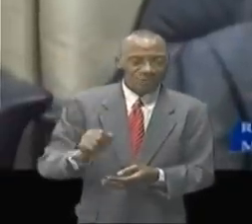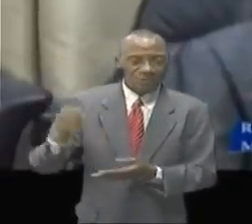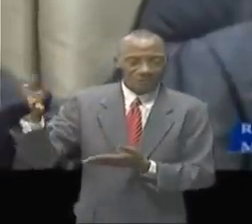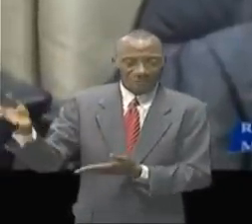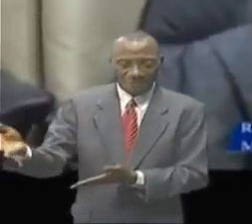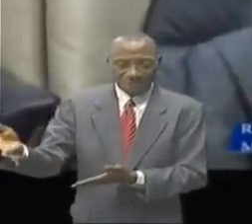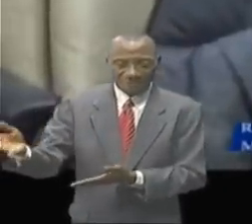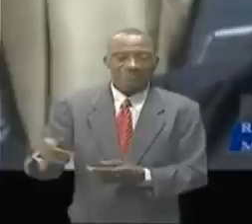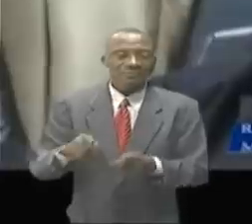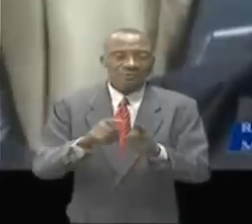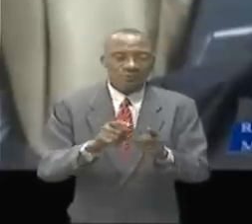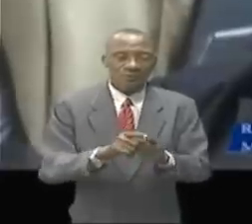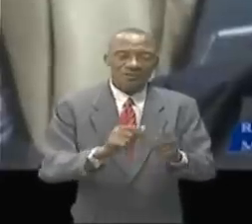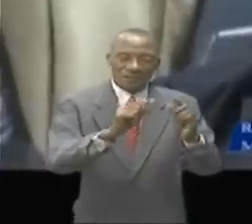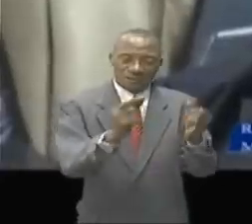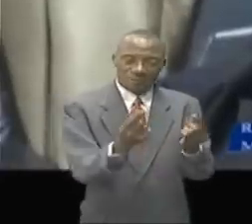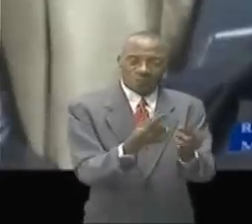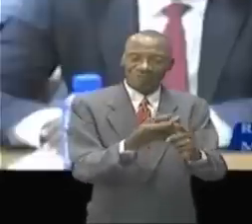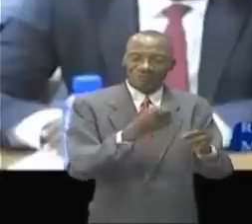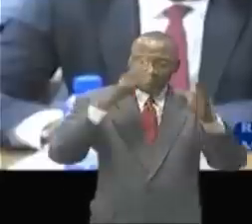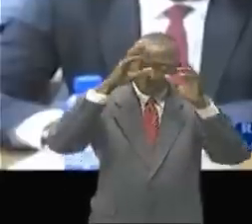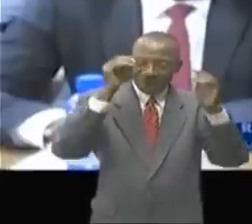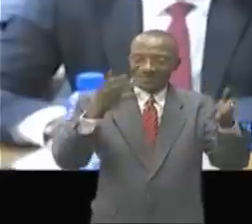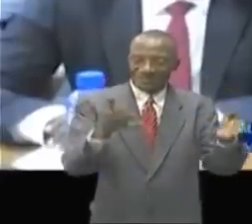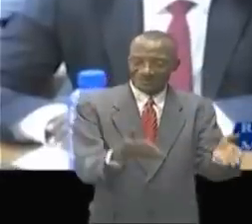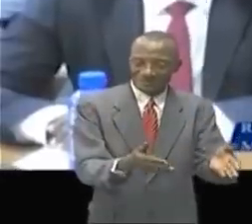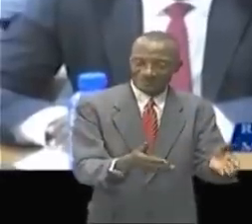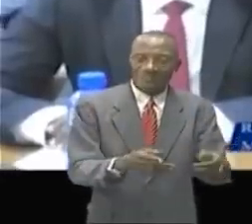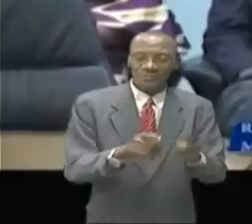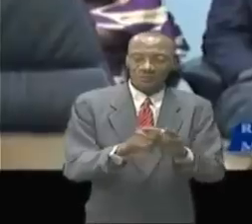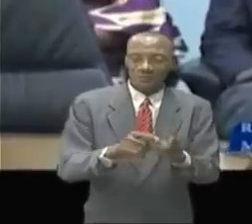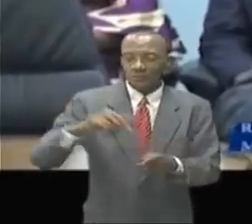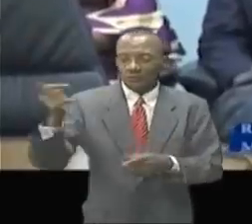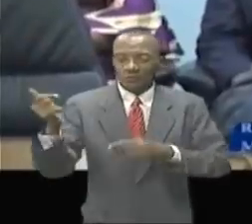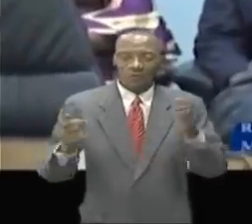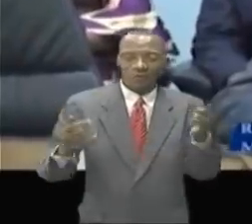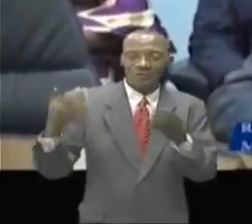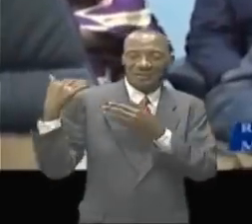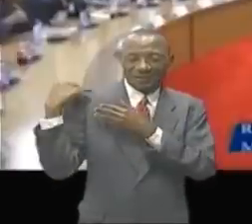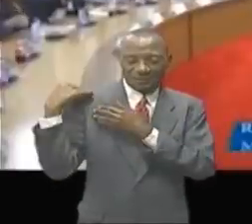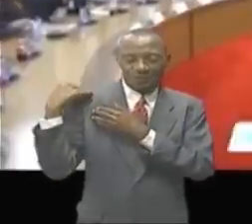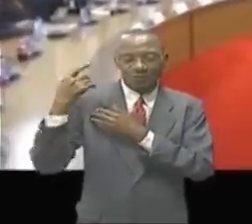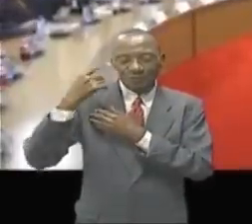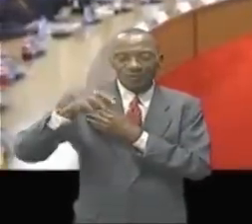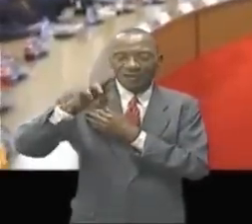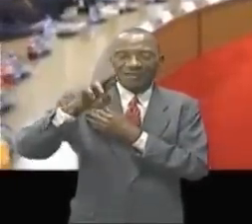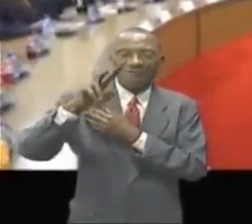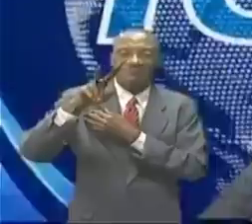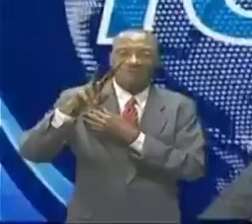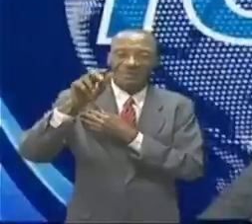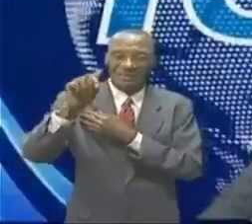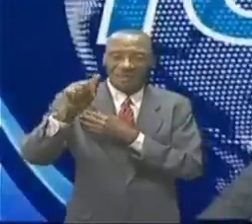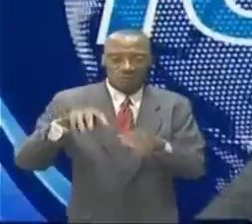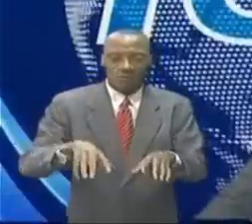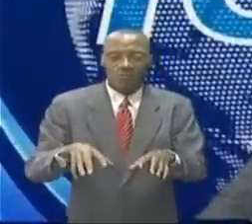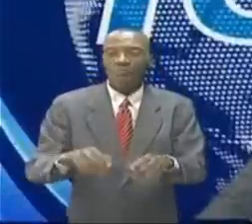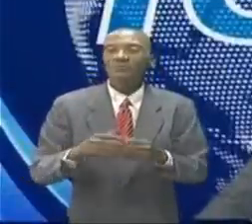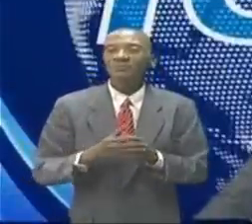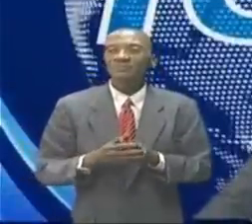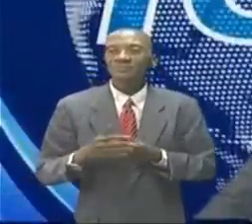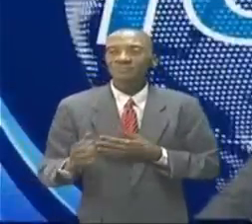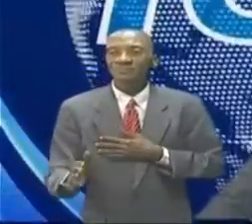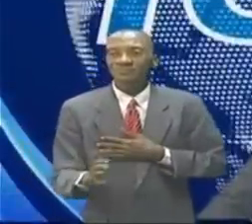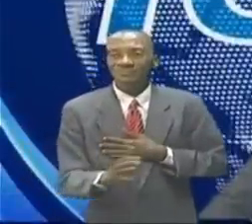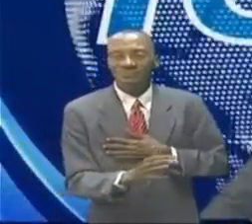de la présidence de la République ainsi que d'autres autorités de la régie de la voie aérienne congolaise. Je le disais